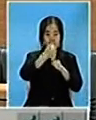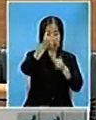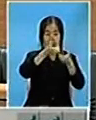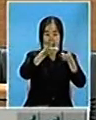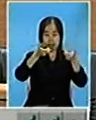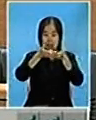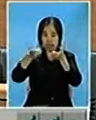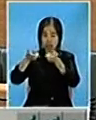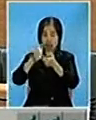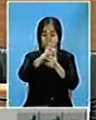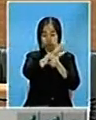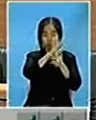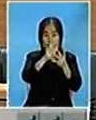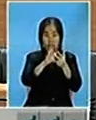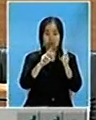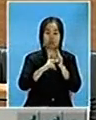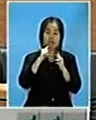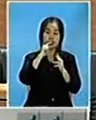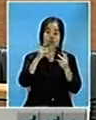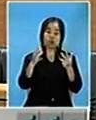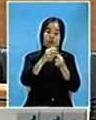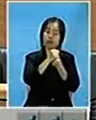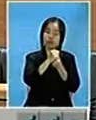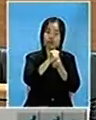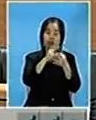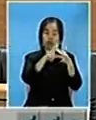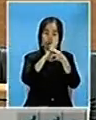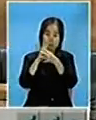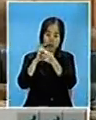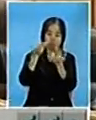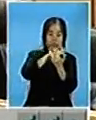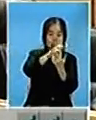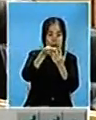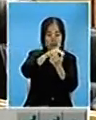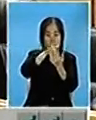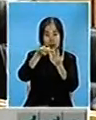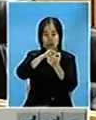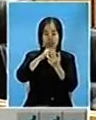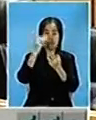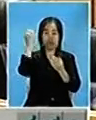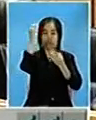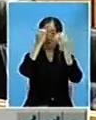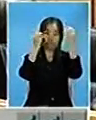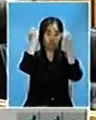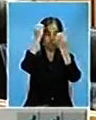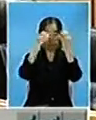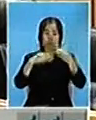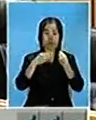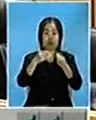ราก็มีการกล่าวหา3เรื่องนี้เป็นเรื่องเดียวกันแล้วก็โยงสลับไปสลับมาและสร้างความสับสนให้กับประชา